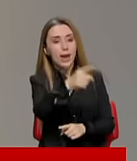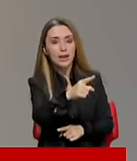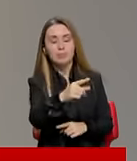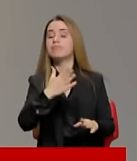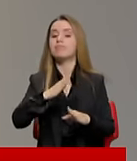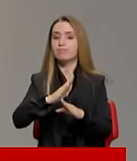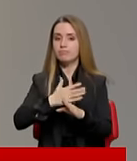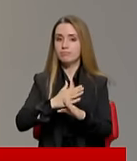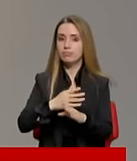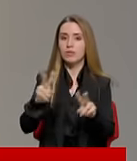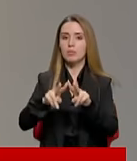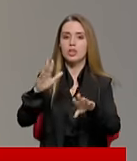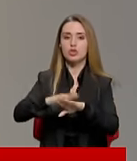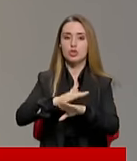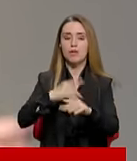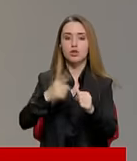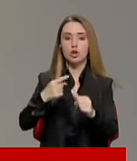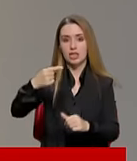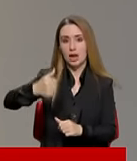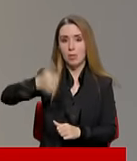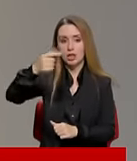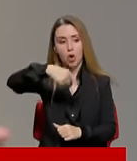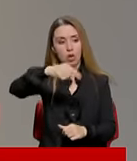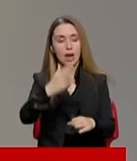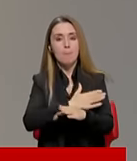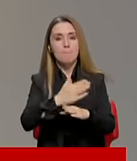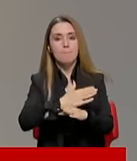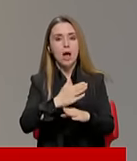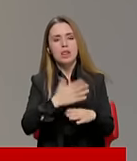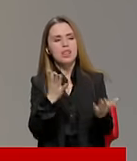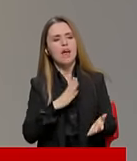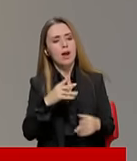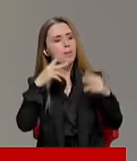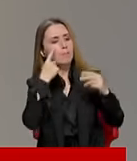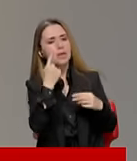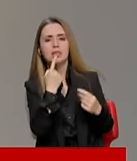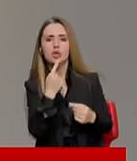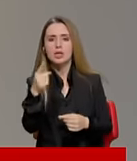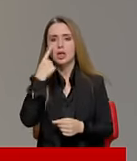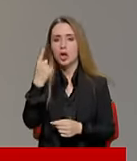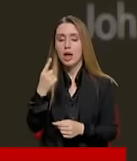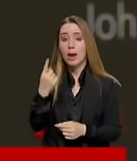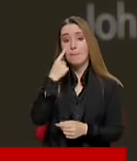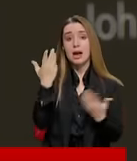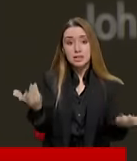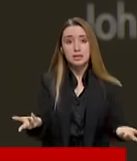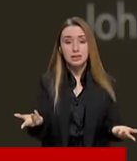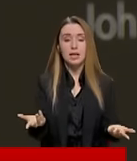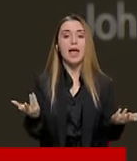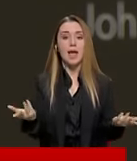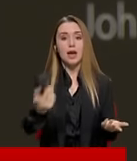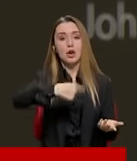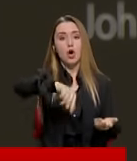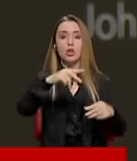Eee Mansur Yavaş önce daire başkanları ve onların mal varlıklarına bir baksın dedi Sizce Vallah baksın Eğer şeyse